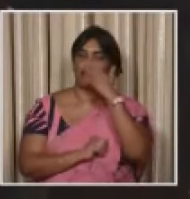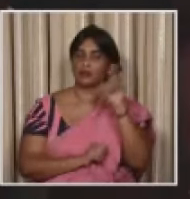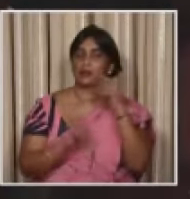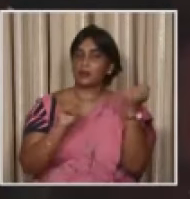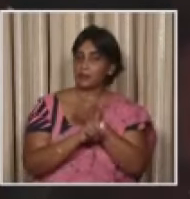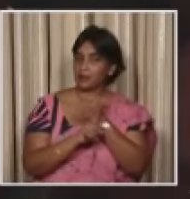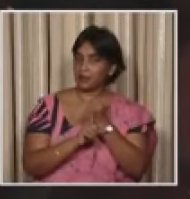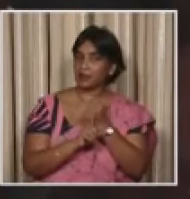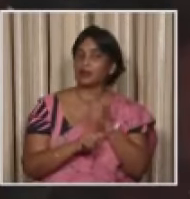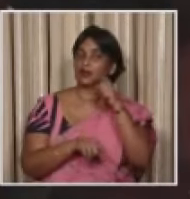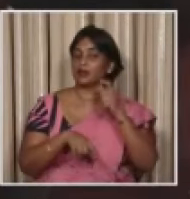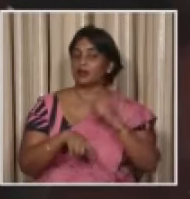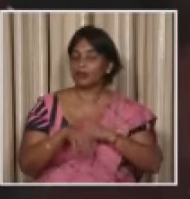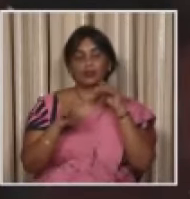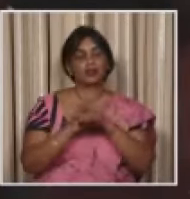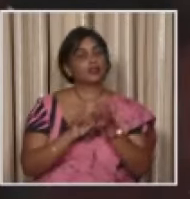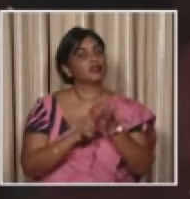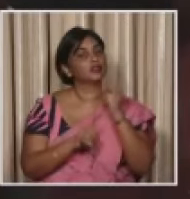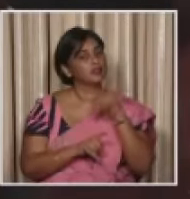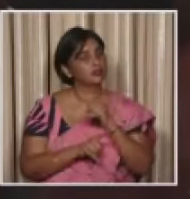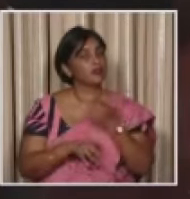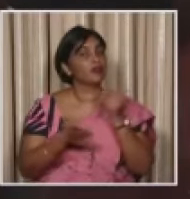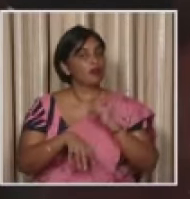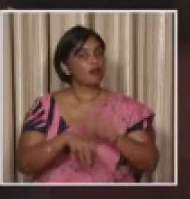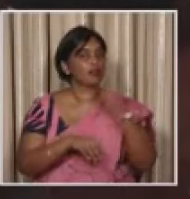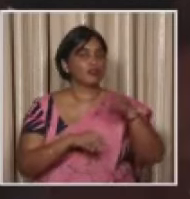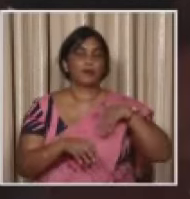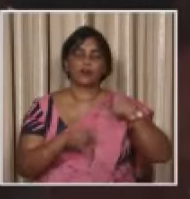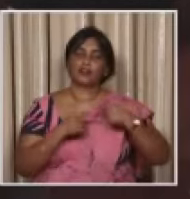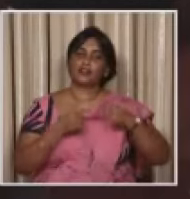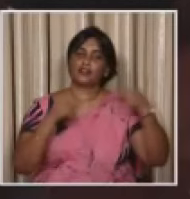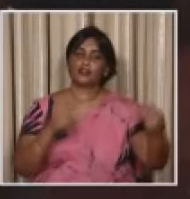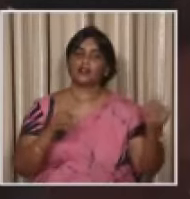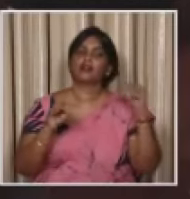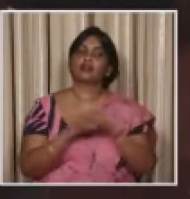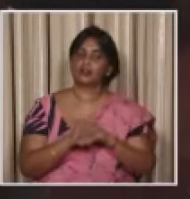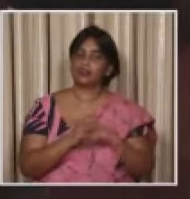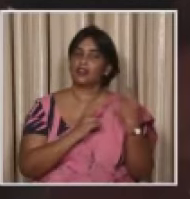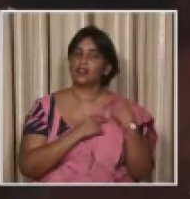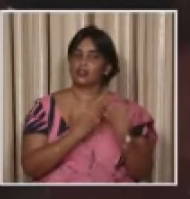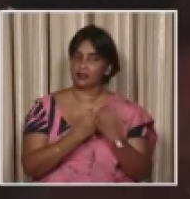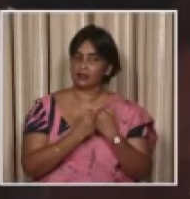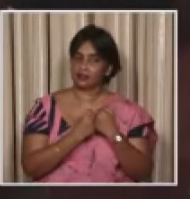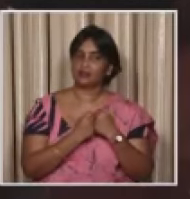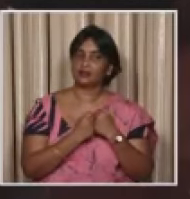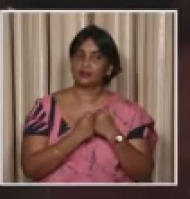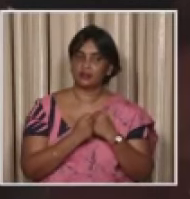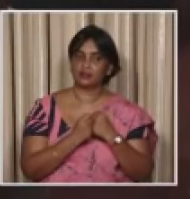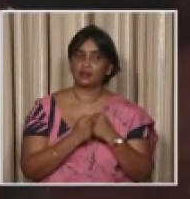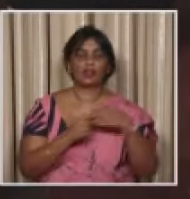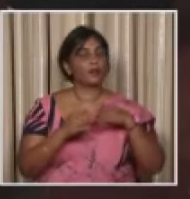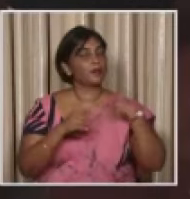කරනකොට ඒ අවස්ථාවේ හිටපු ජනාධිපතිතුමා අවස්ථාව දුන්නා ප්‍රධාන විපක්ෂයට ඇවිල්ලා වගකීම් බාර ගන්න කියලා